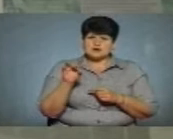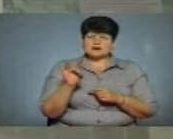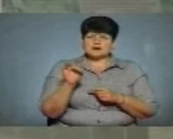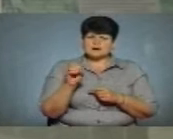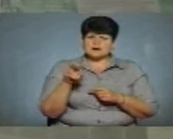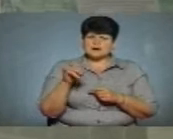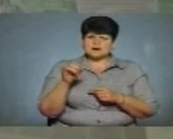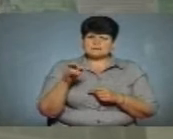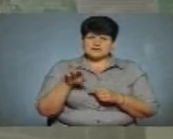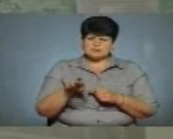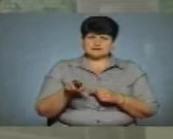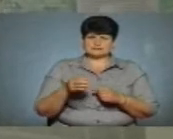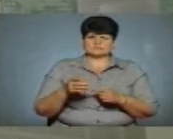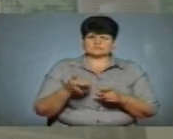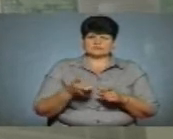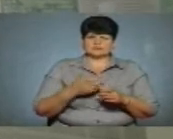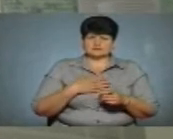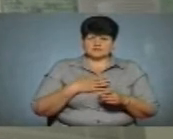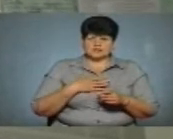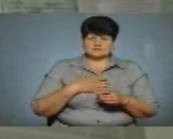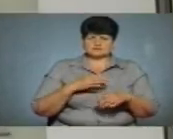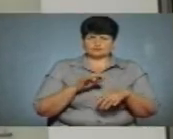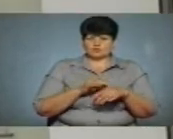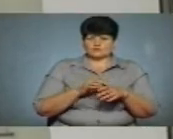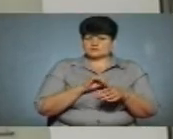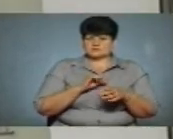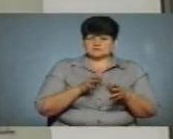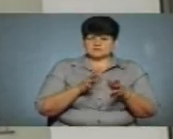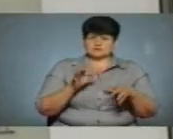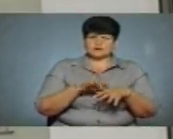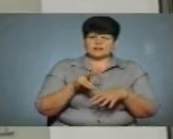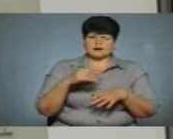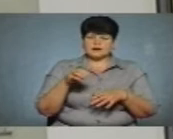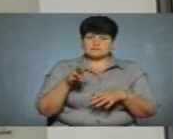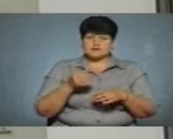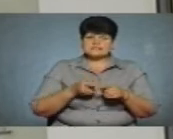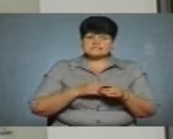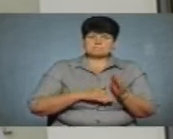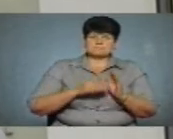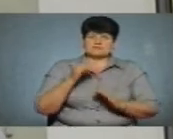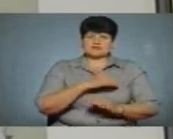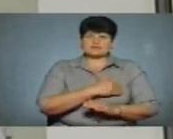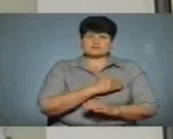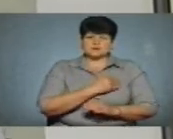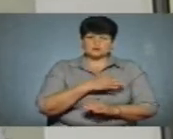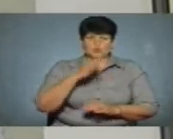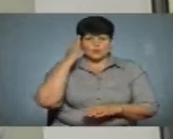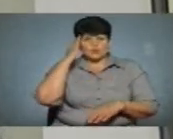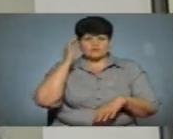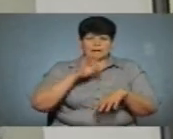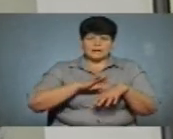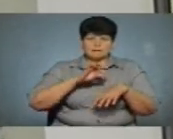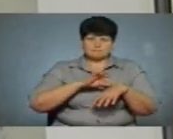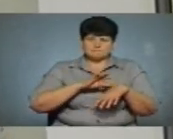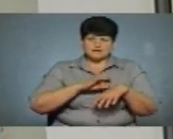актуальним захворюванням для нашої області є хвороба Лайма. Хвороба Лайма на початках – це підйом температури, головний біль. В